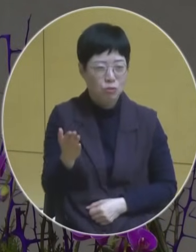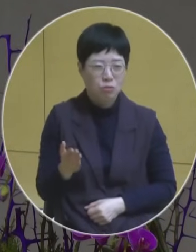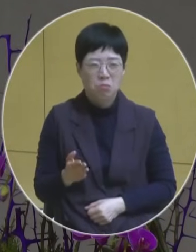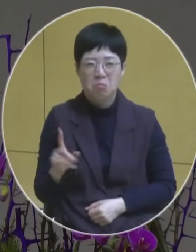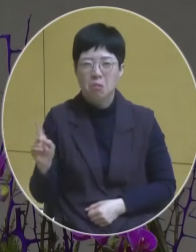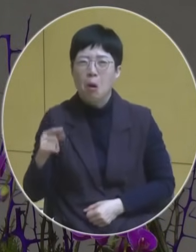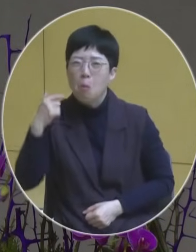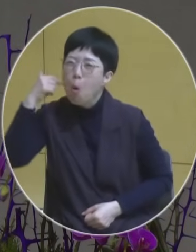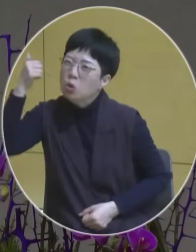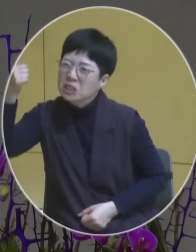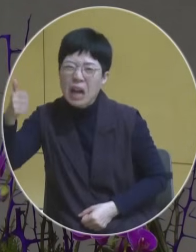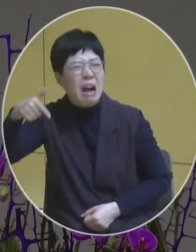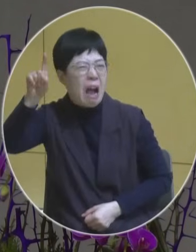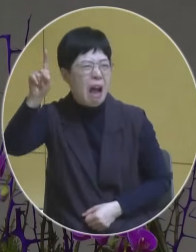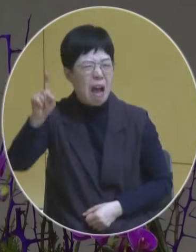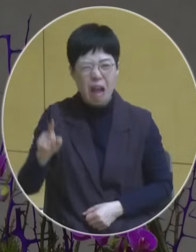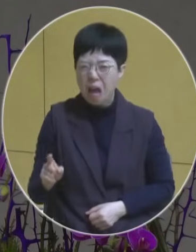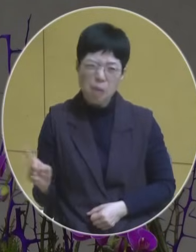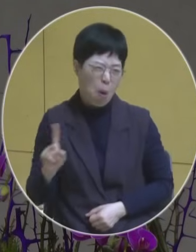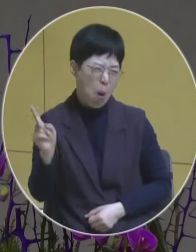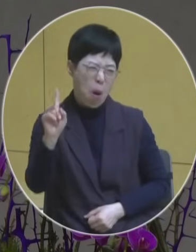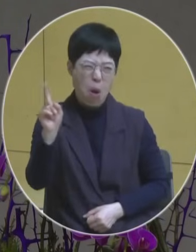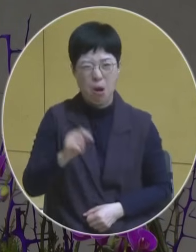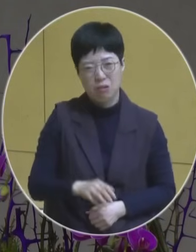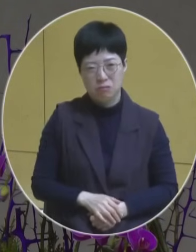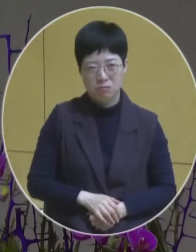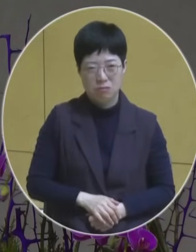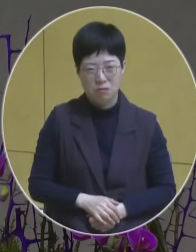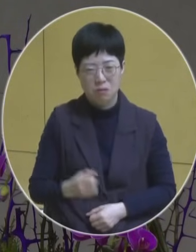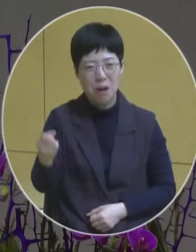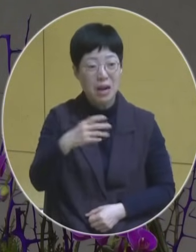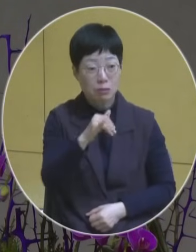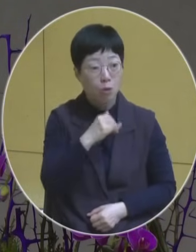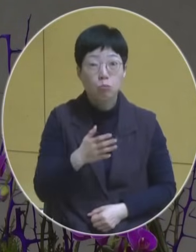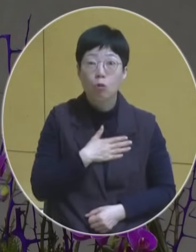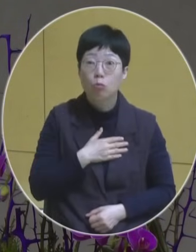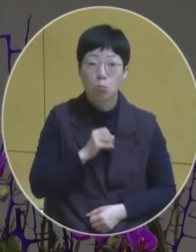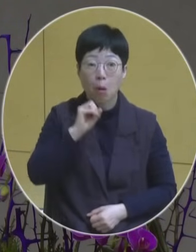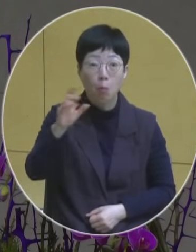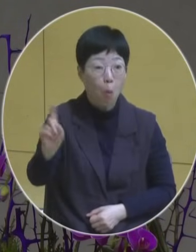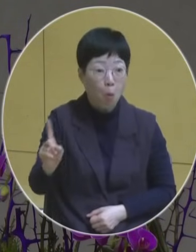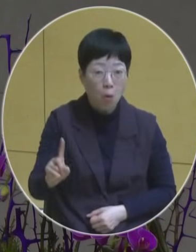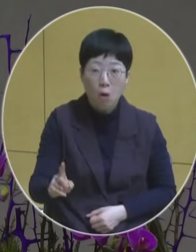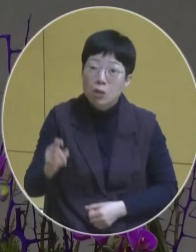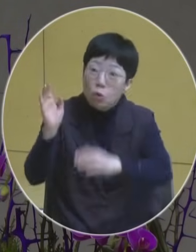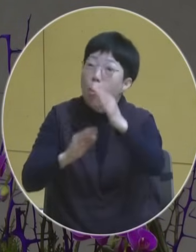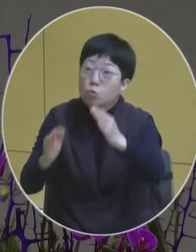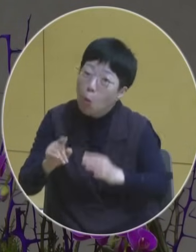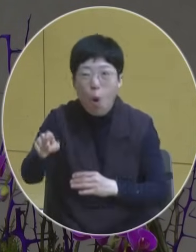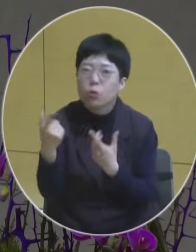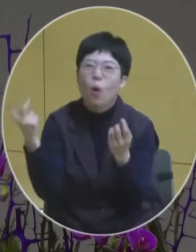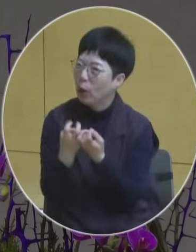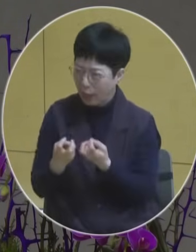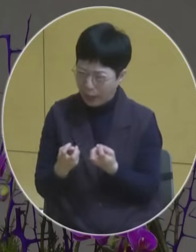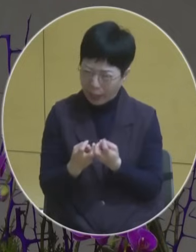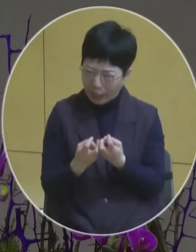있어요? 목사가 어떻게 뭐 이렇게 말씀하신 분 있어요. 그럼 저는 뭐라 얘기할까요? 성도가